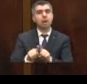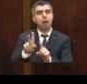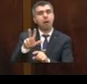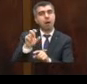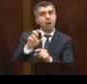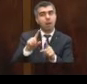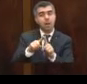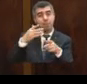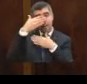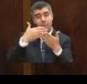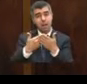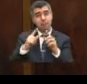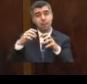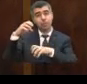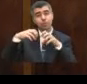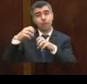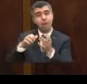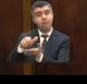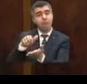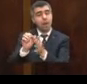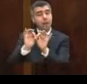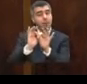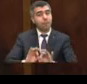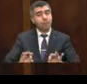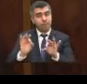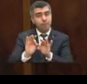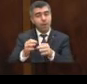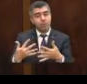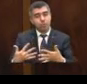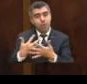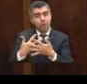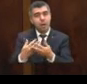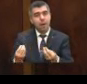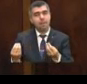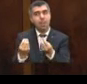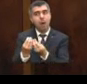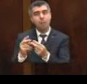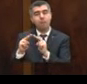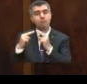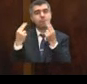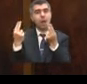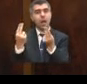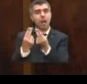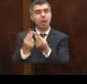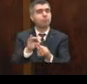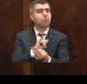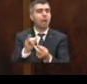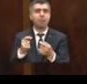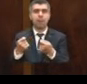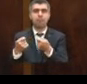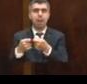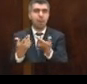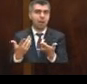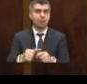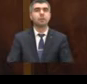من سنة فلاحية صعبة وما يعرفه العالم والشركاء الاقتصاديين المغرب من أسوأ أزمة اقتصادية لم يسبق لها نذير. وفي هذا